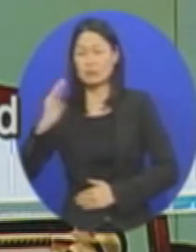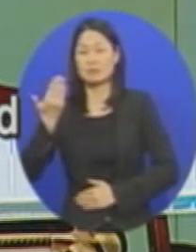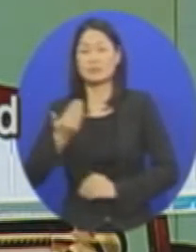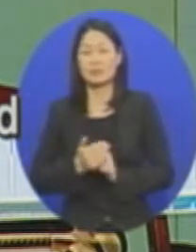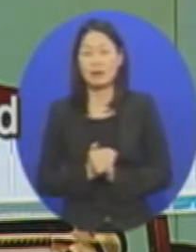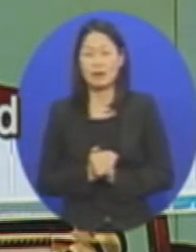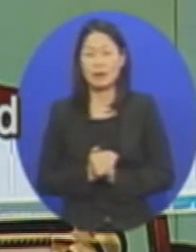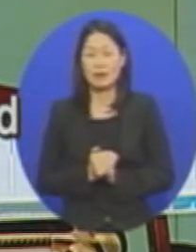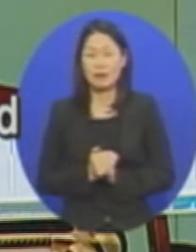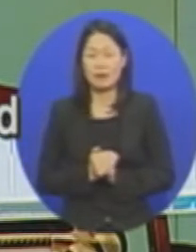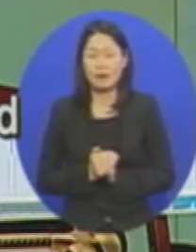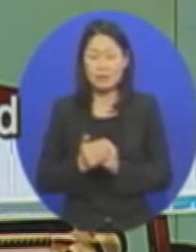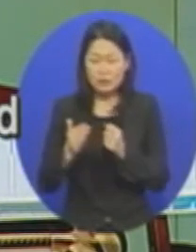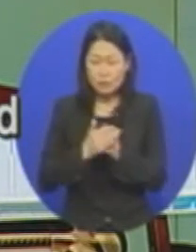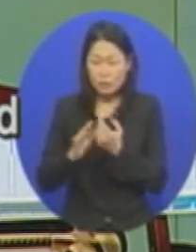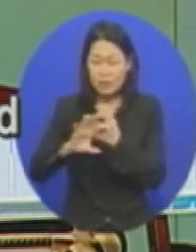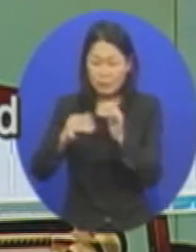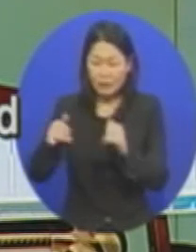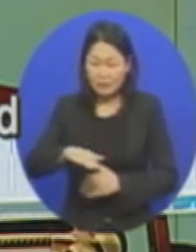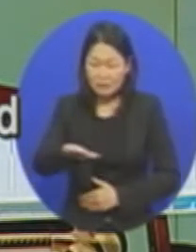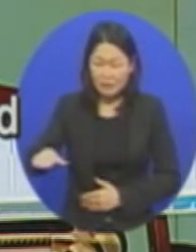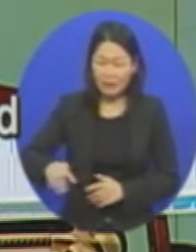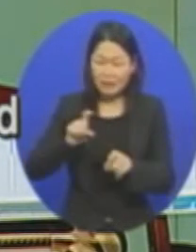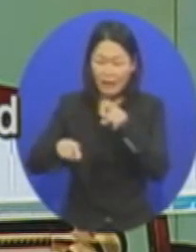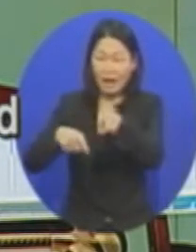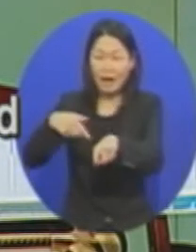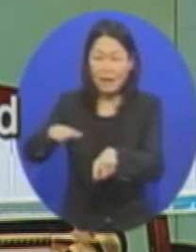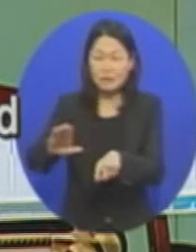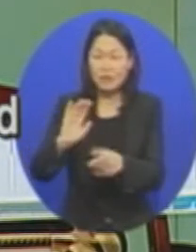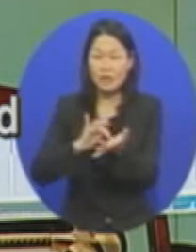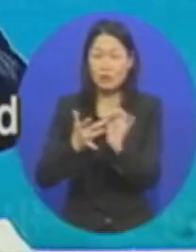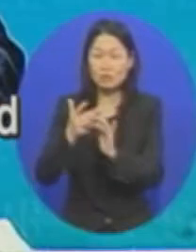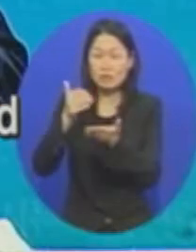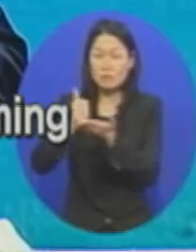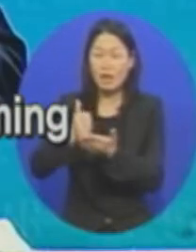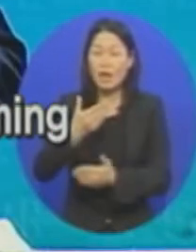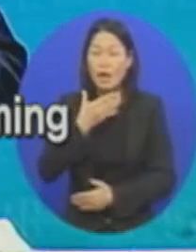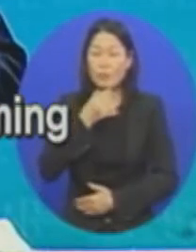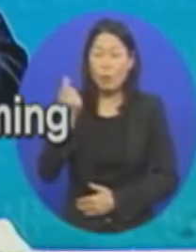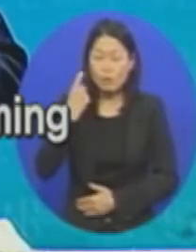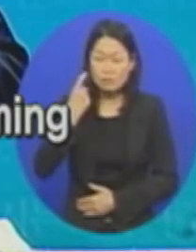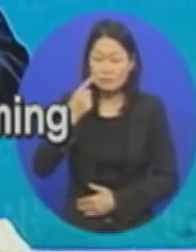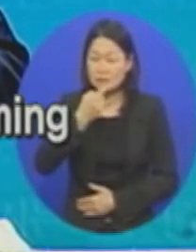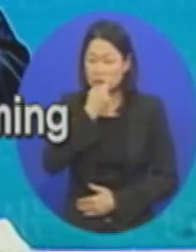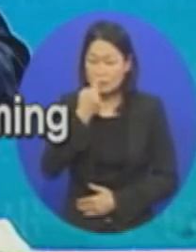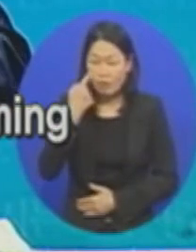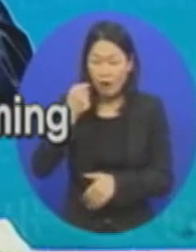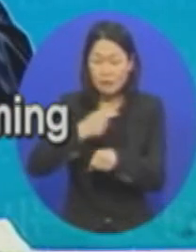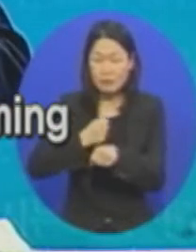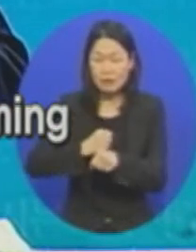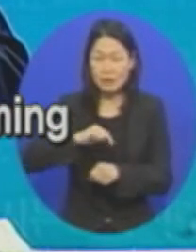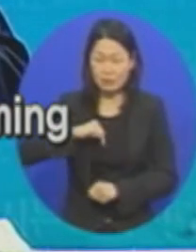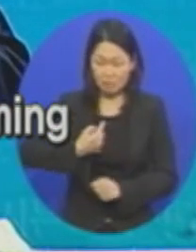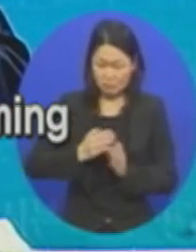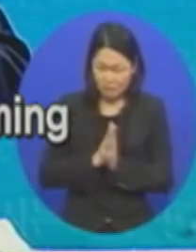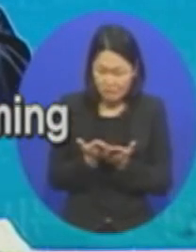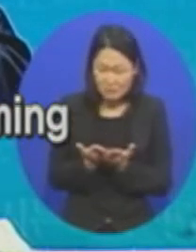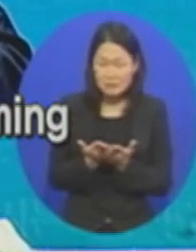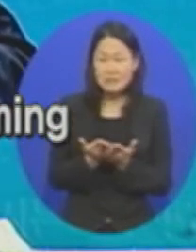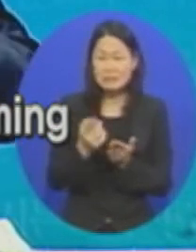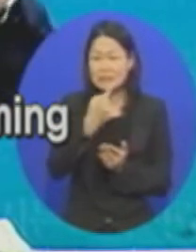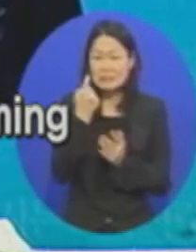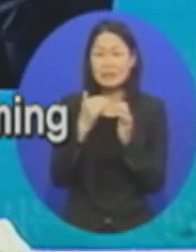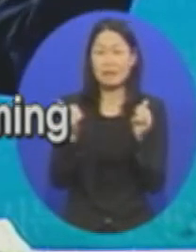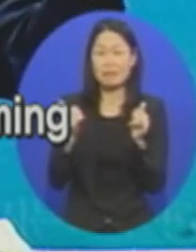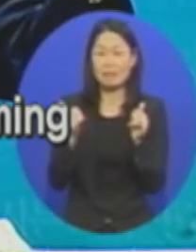그리고 그가 이방인들에게 나가서 예수님의 복음을 전하는데 차기 자신이 증인이 해요 증거 헤어 자기가